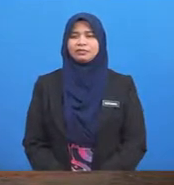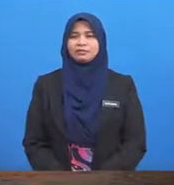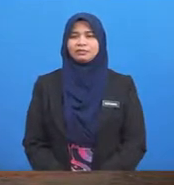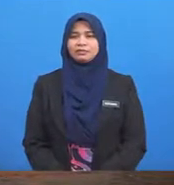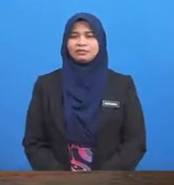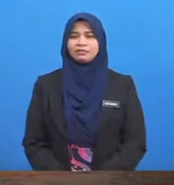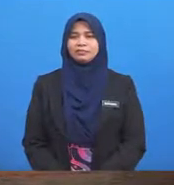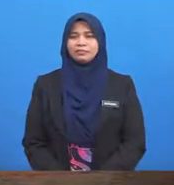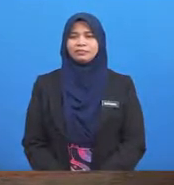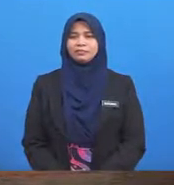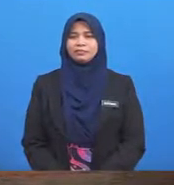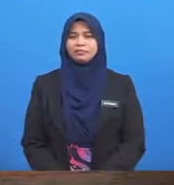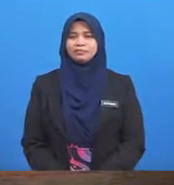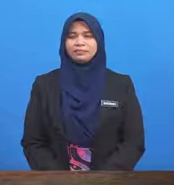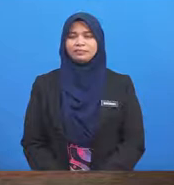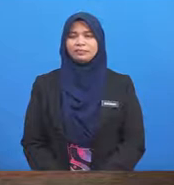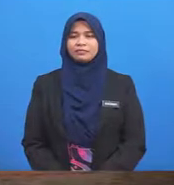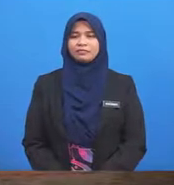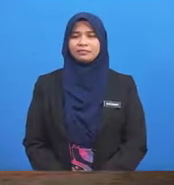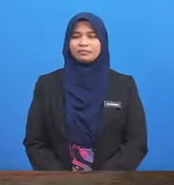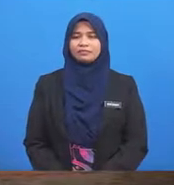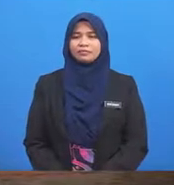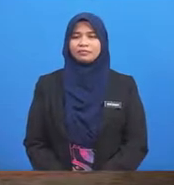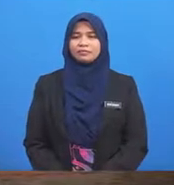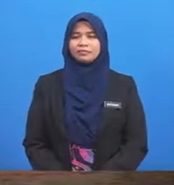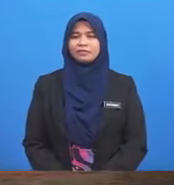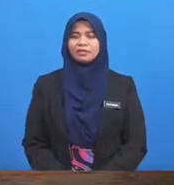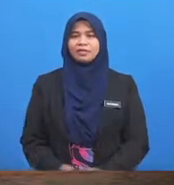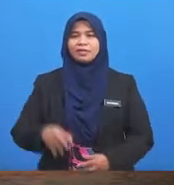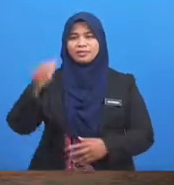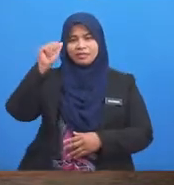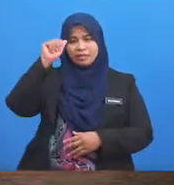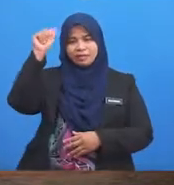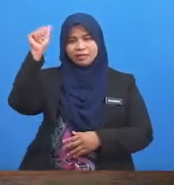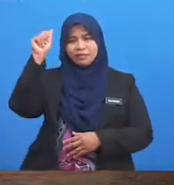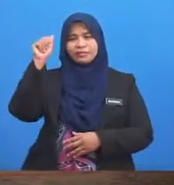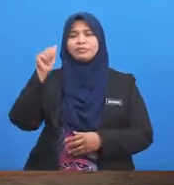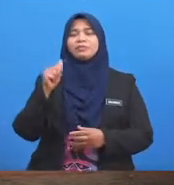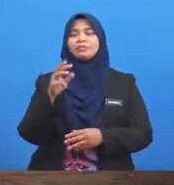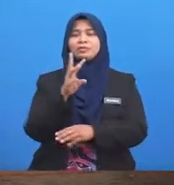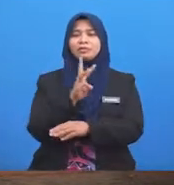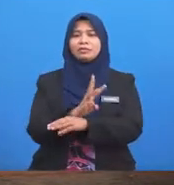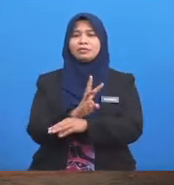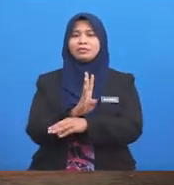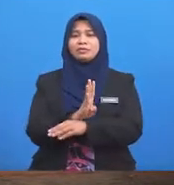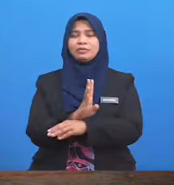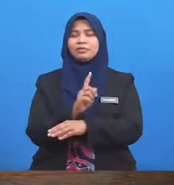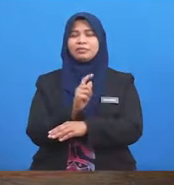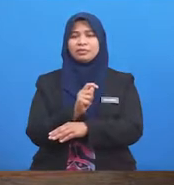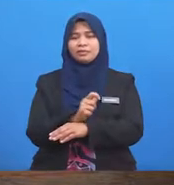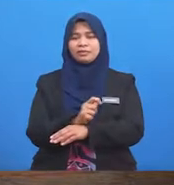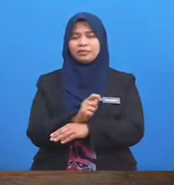ala alihi wa ashabihi ajma'in. Amma ba'du. Assalamualaikum warahmatullahi